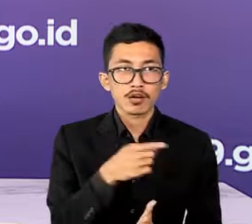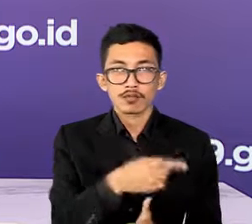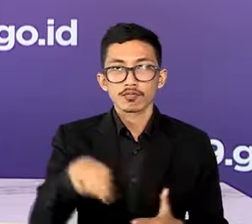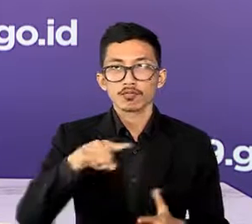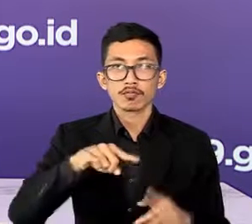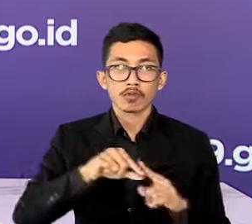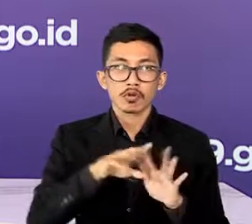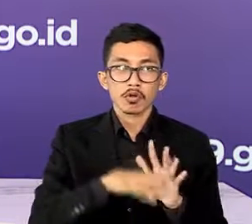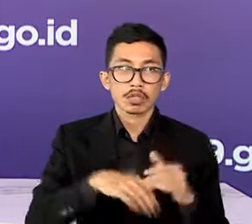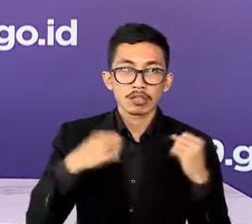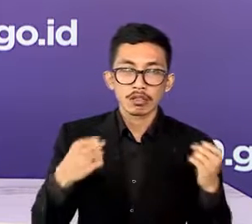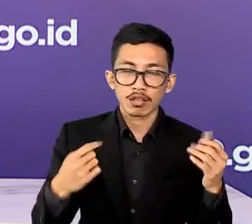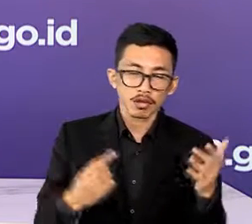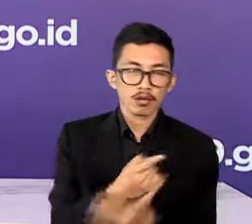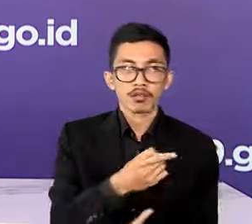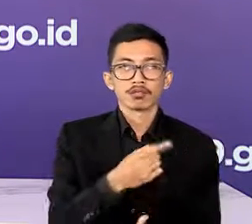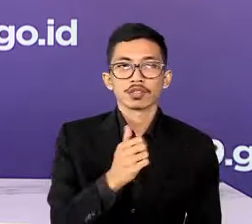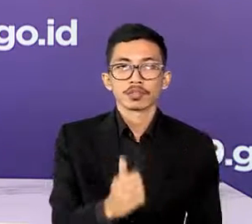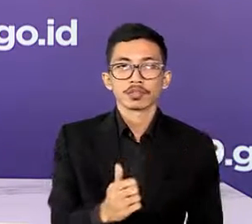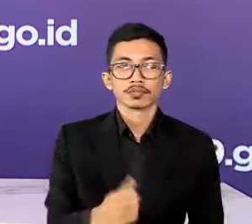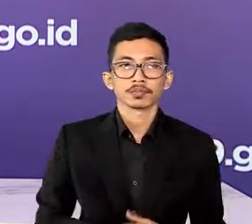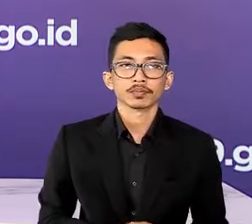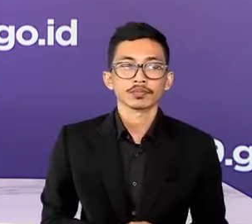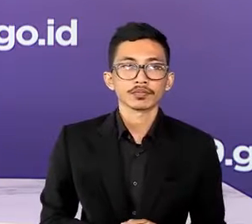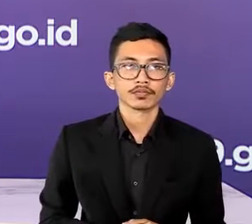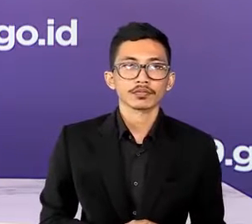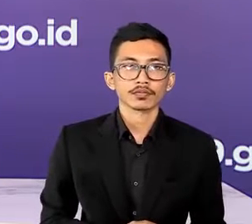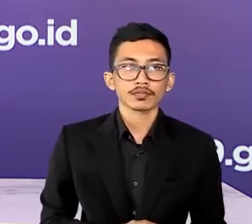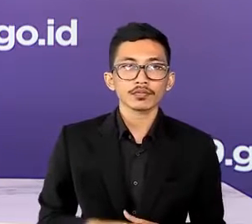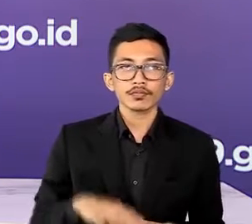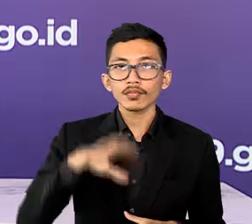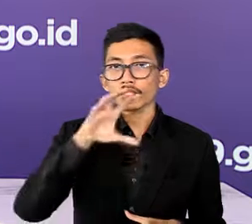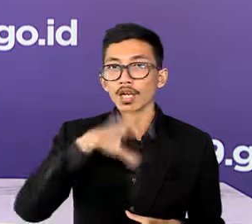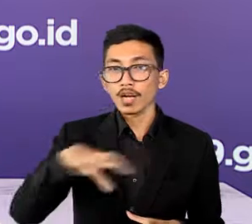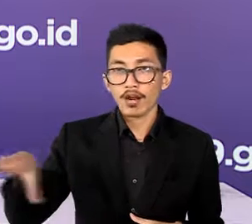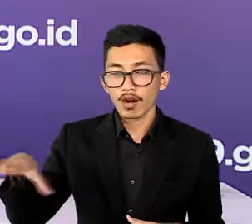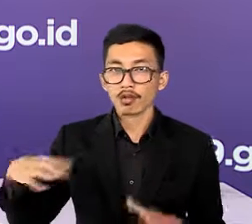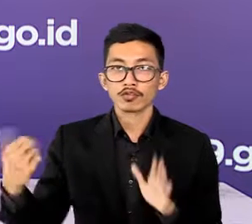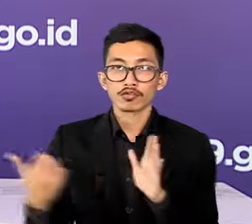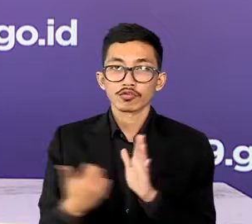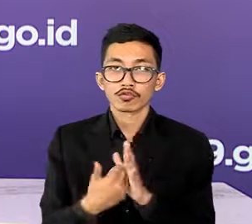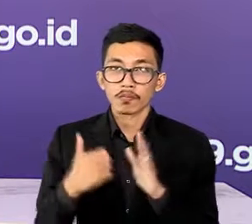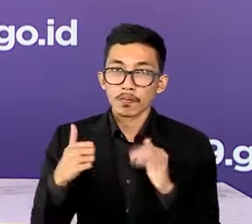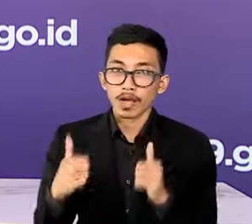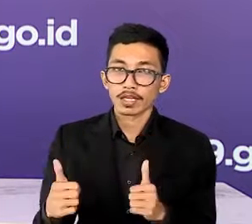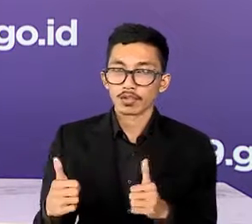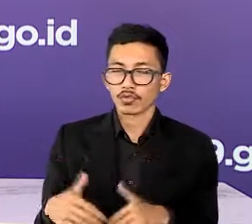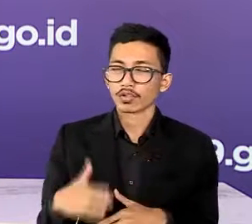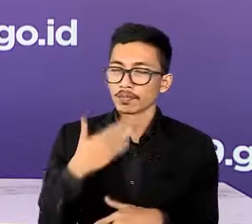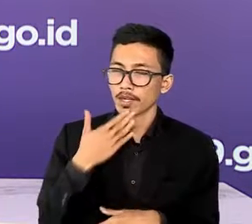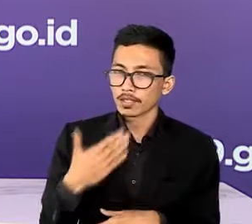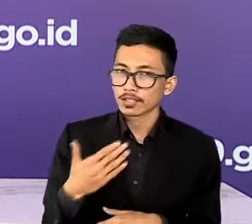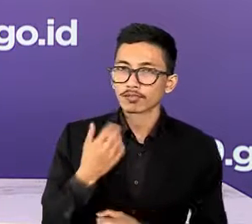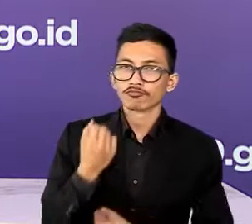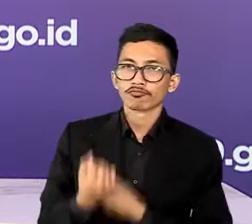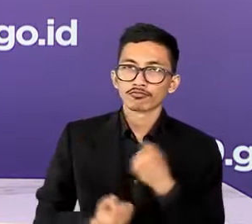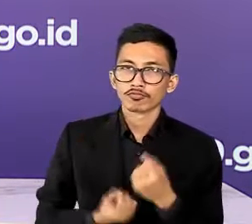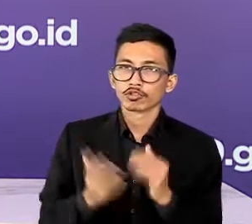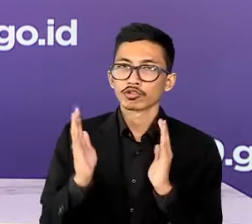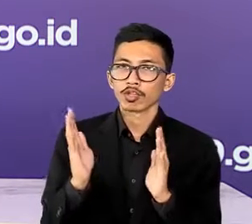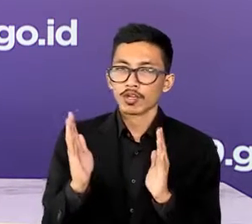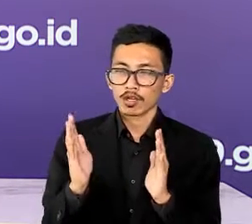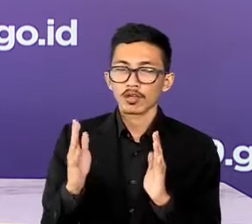di daerahnya masing-masing untuk daerah dengan tingkat kepatuhan yang baik Terima kasih atas kerja kerasnya dan